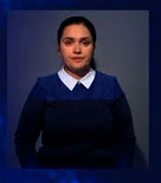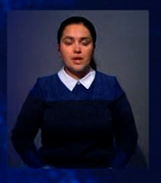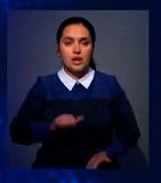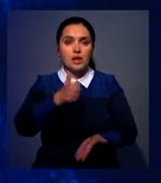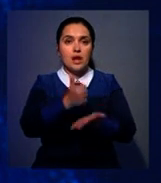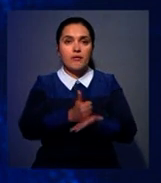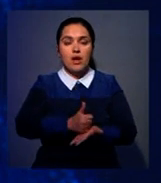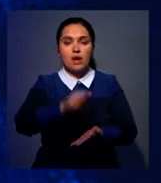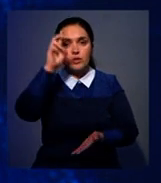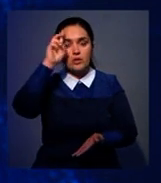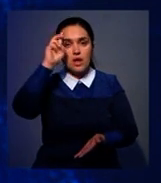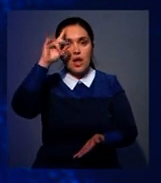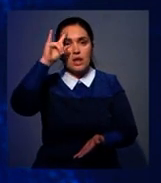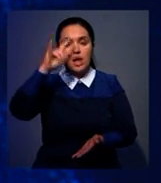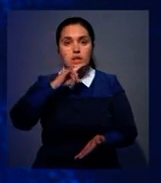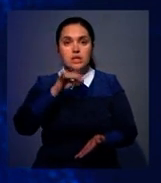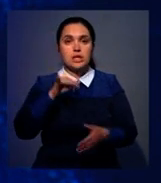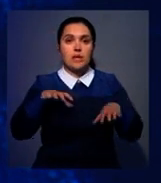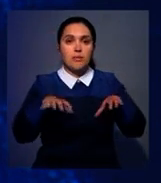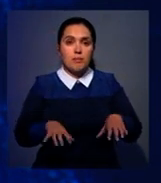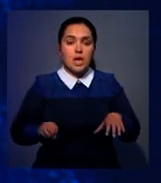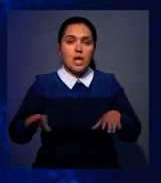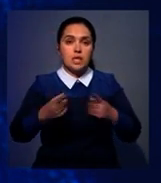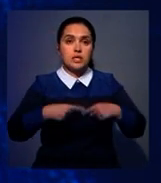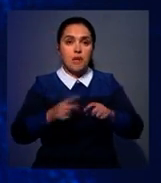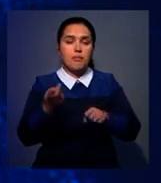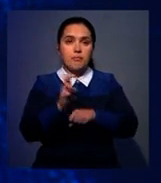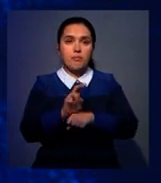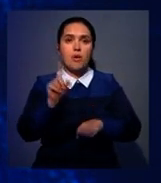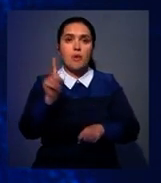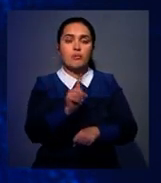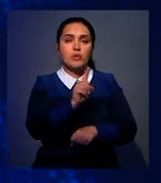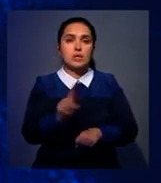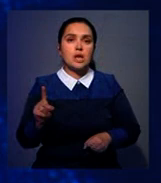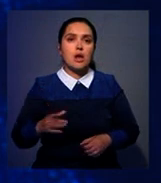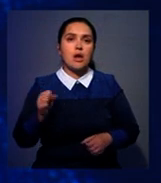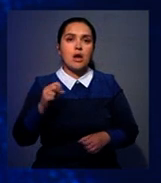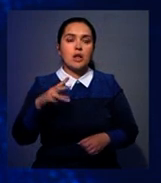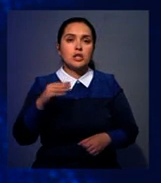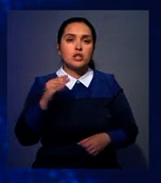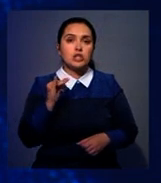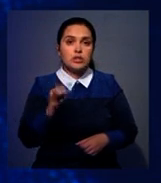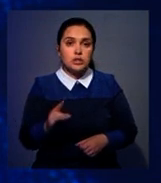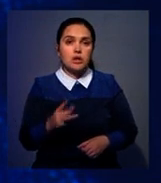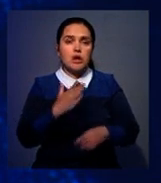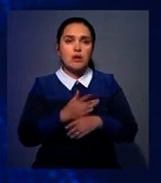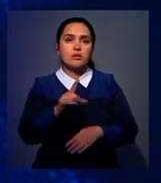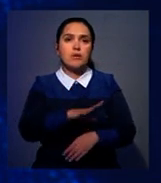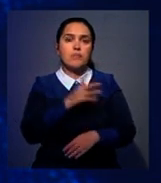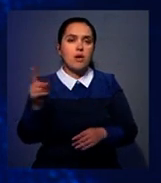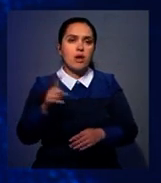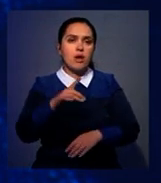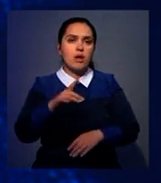Президент Казахстана и председатель Европейского совета посетили музейно-мемориальный комплекс Алжир, Акмолинский лагерь жен изменников